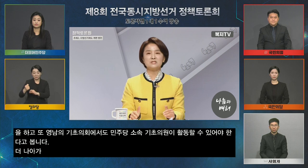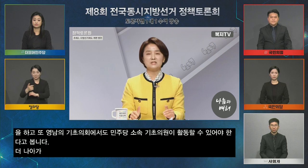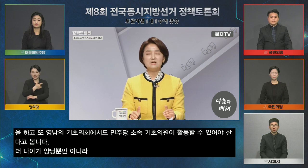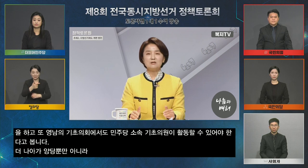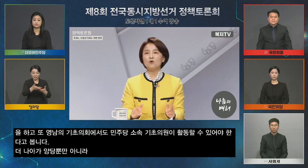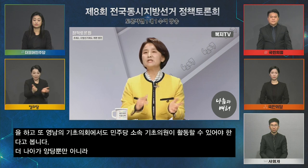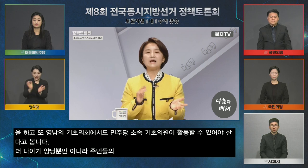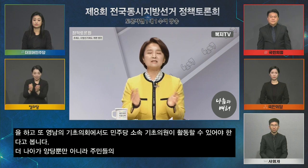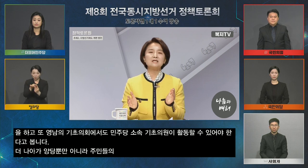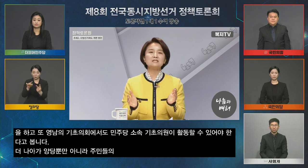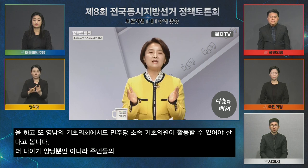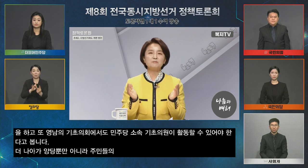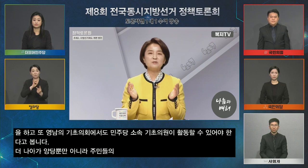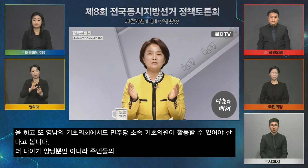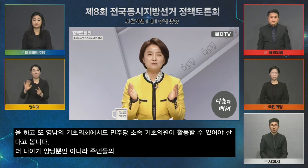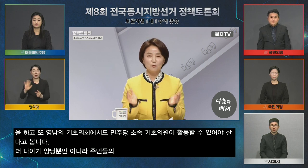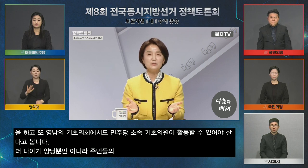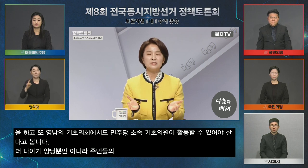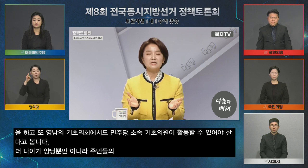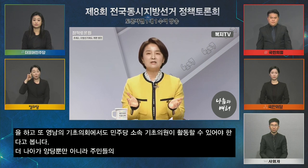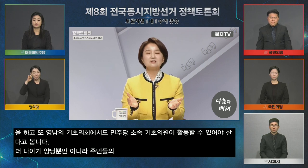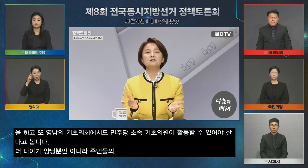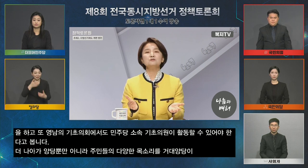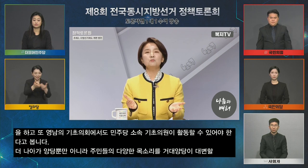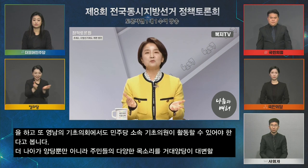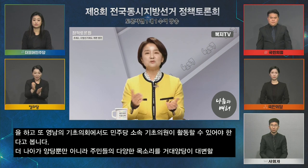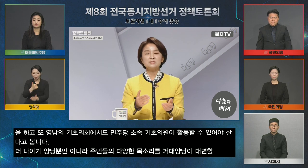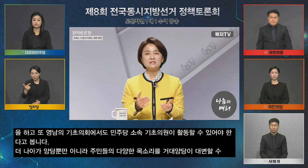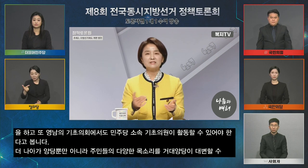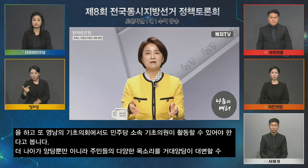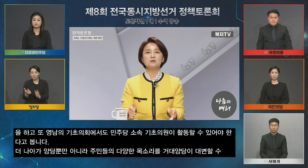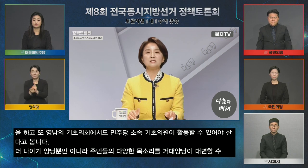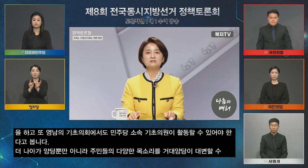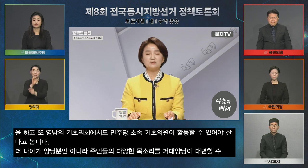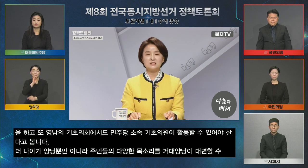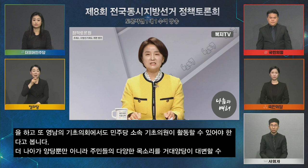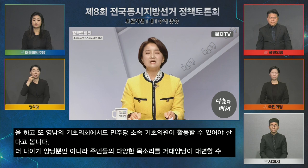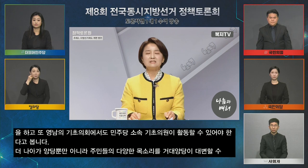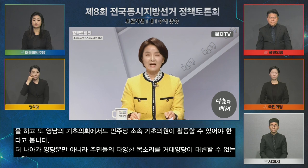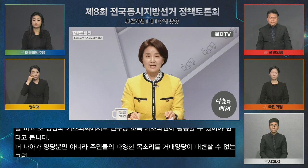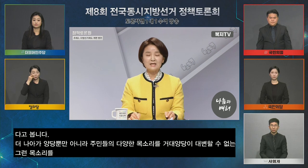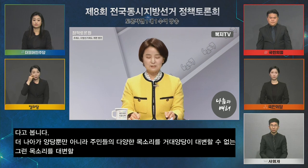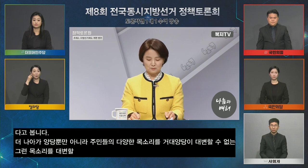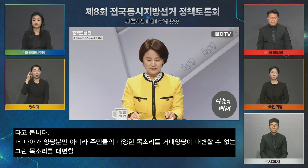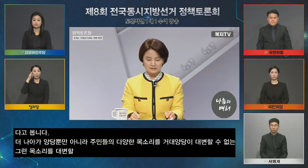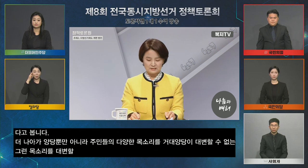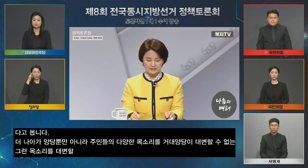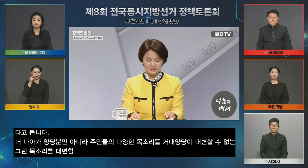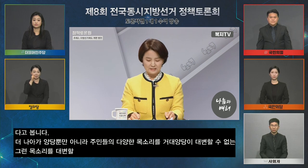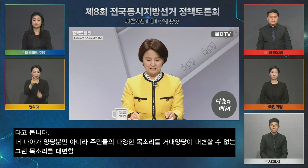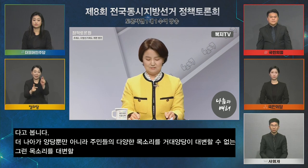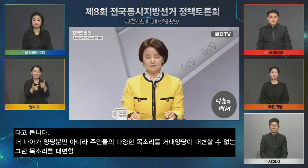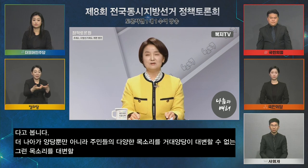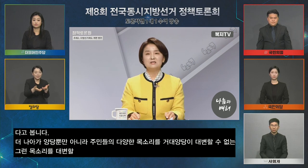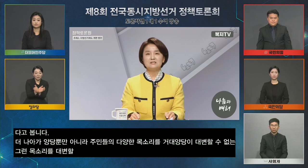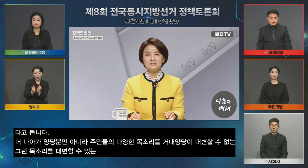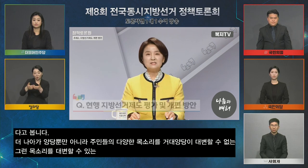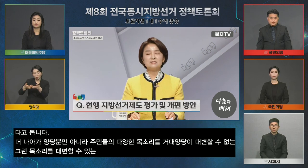목소리를 거대 양당이 대변할 수 없는 그런 목소리를 대변할 수 있는 다양한 정당들이